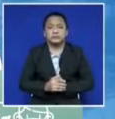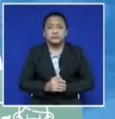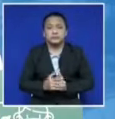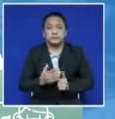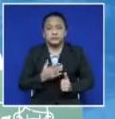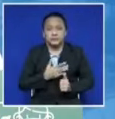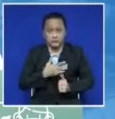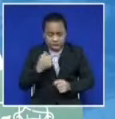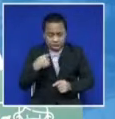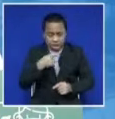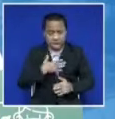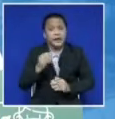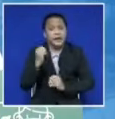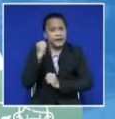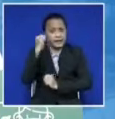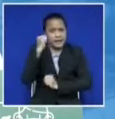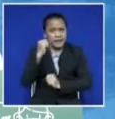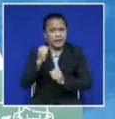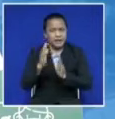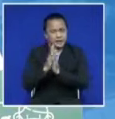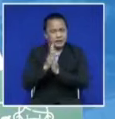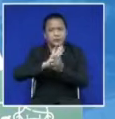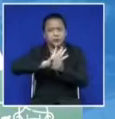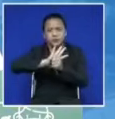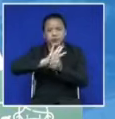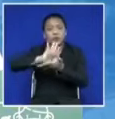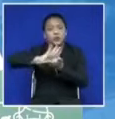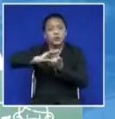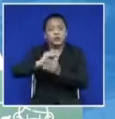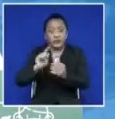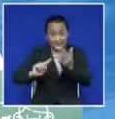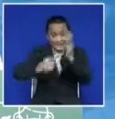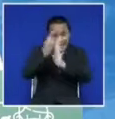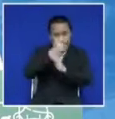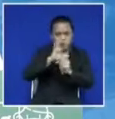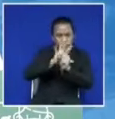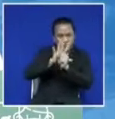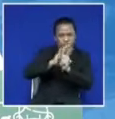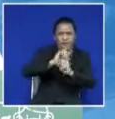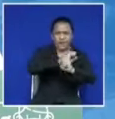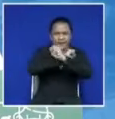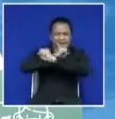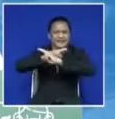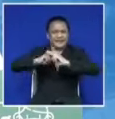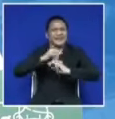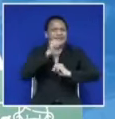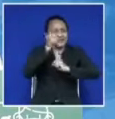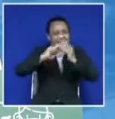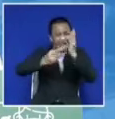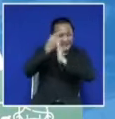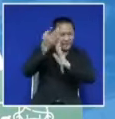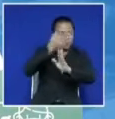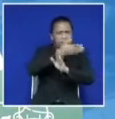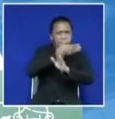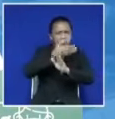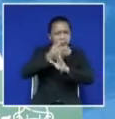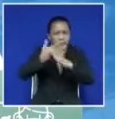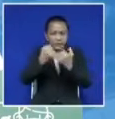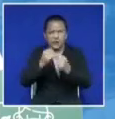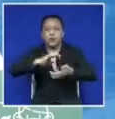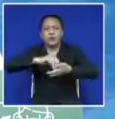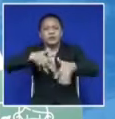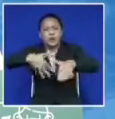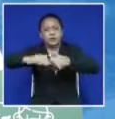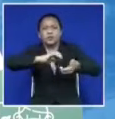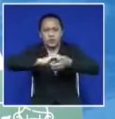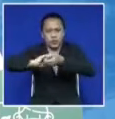สามารถเอาชนะศึกโควิดได้ในรอบแรกนะครับเพราะว่าประชาชนนะครับเราได้รับความร่วมมืออย่างดีจากประชาชน